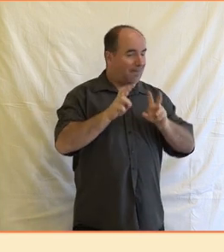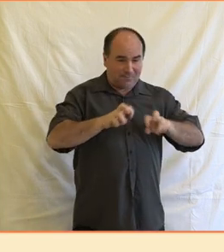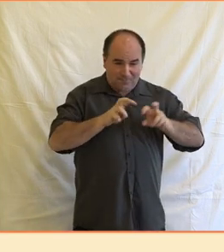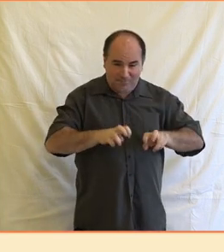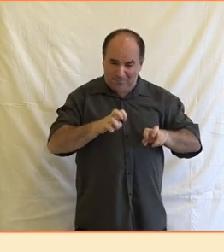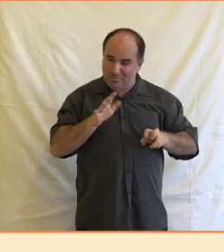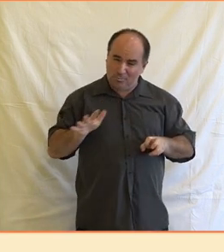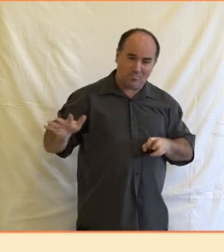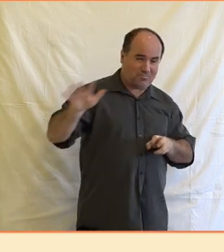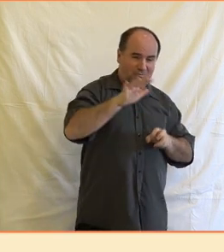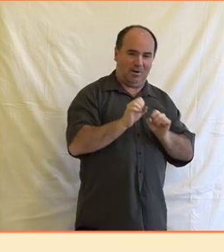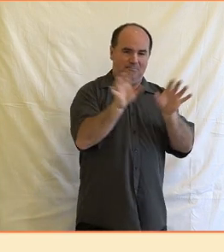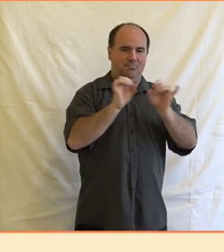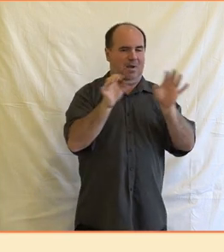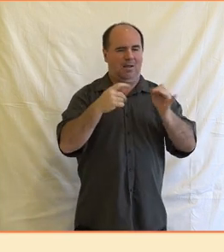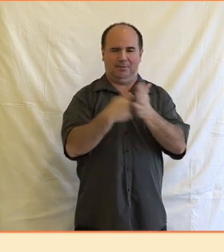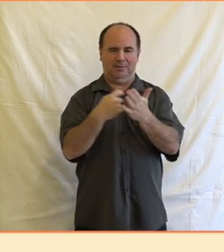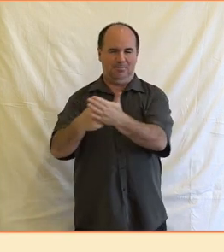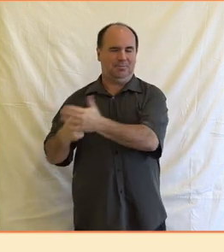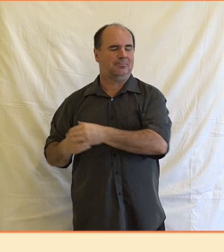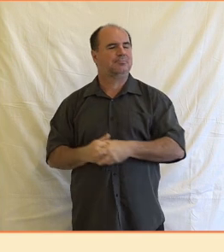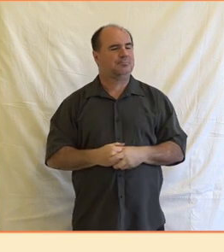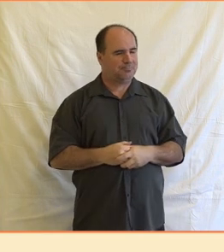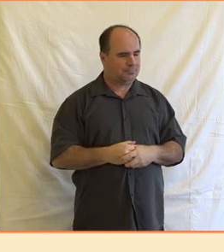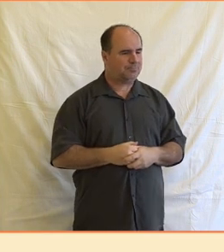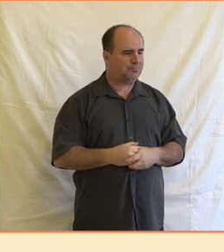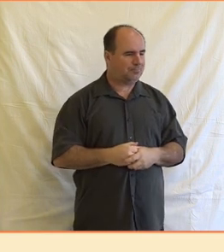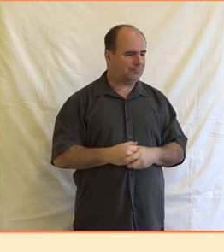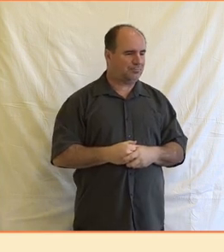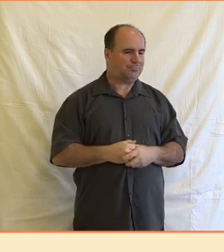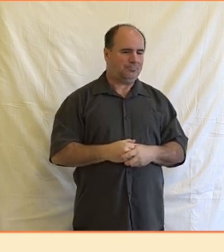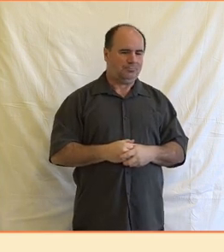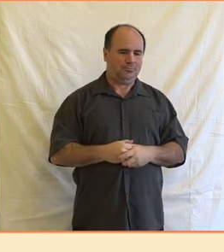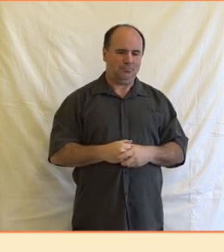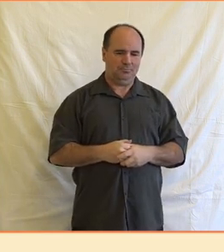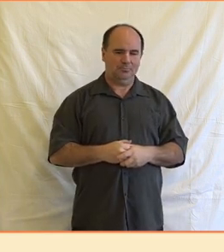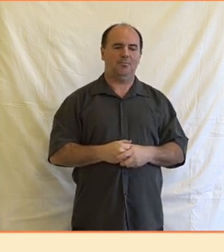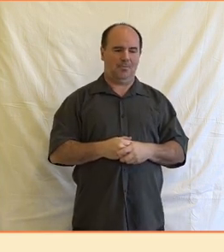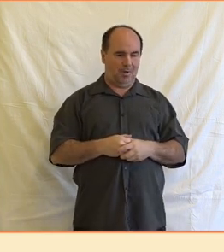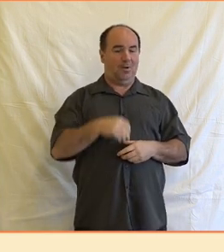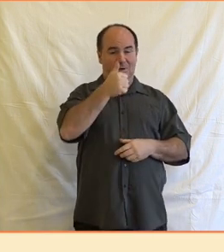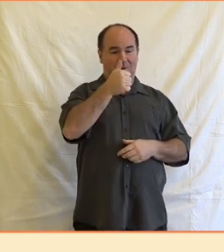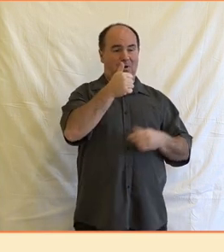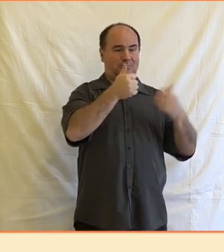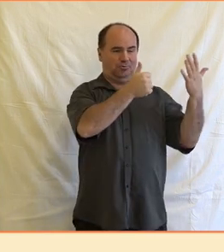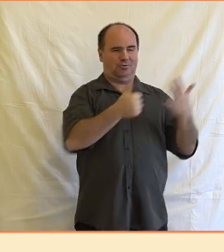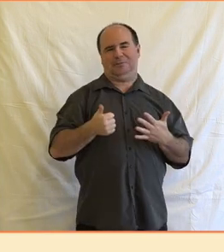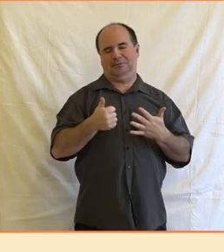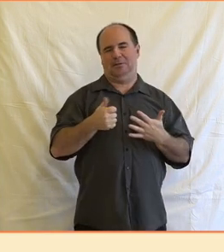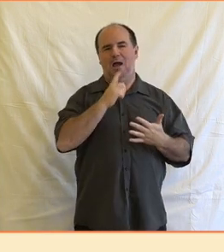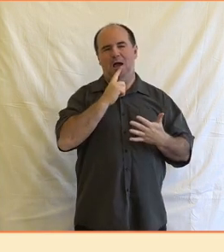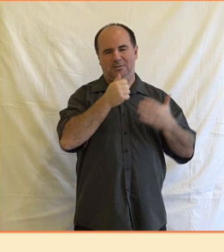všechny mediatypy. Přibližně čtvrtina respondentů působí v médiích veřejné služby